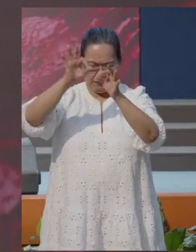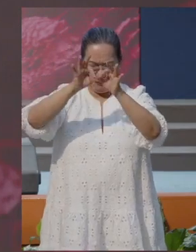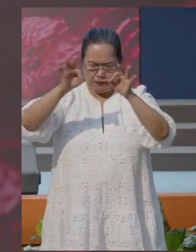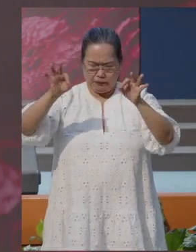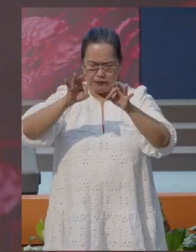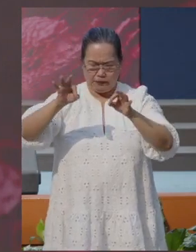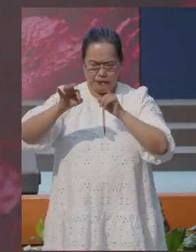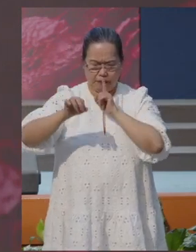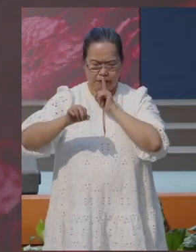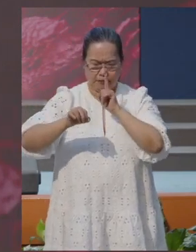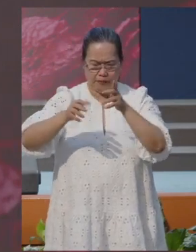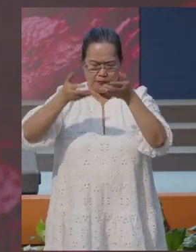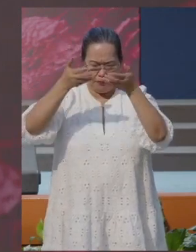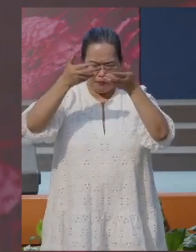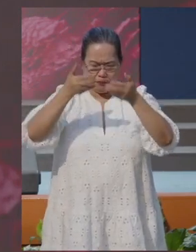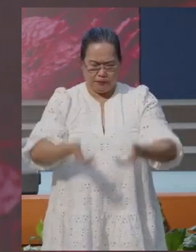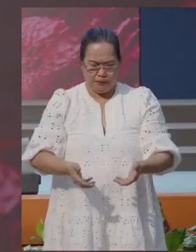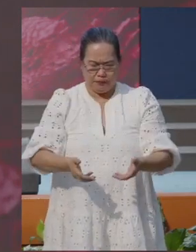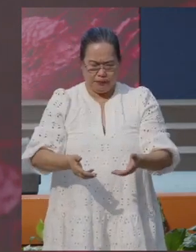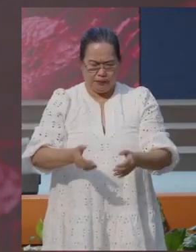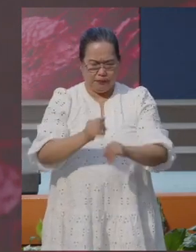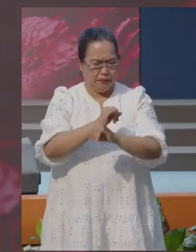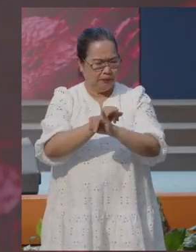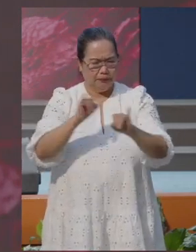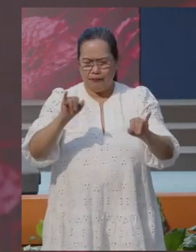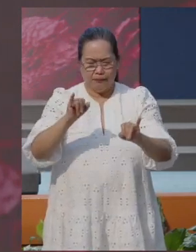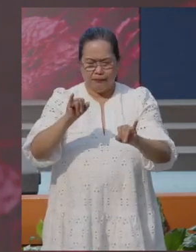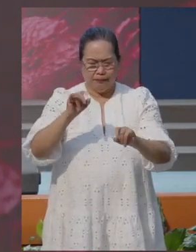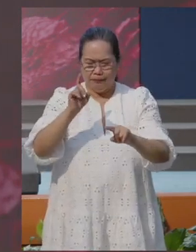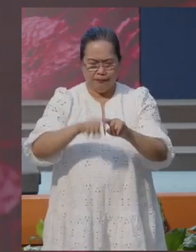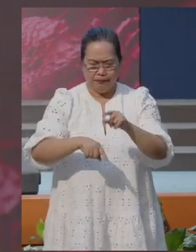tunay nga pong mabigat at imposible naming masunod